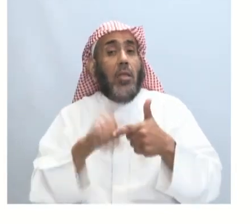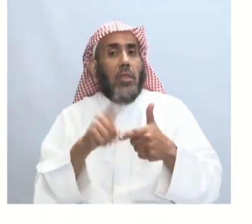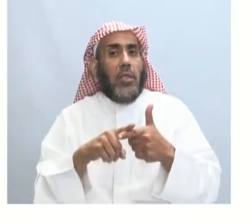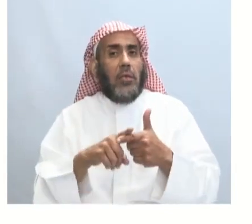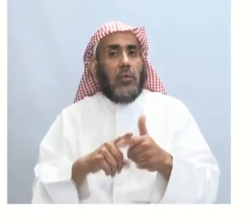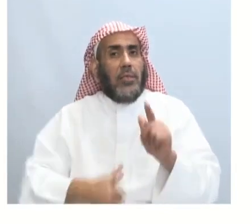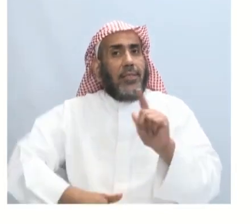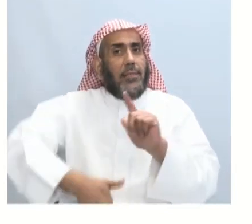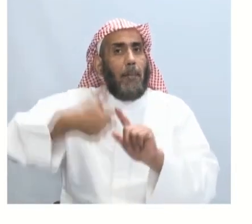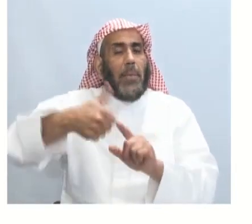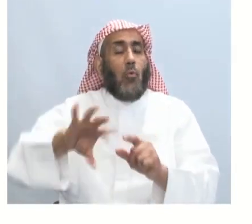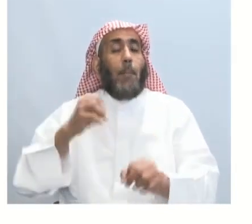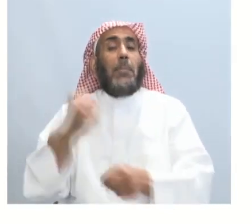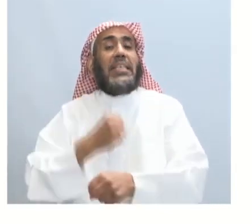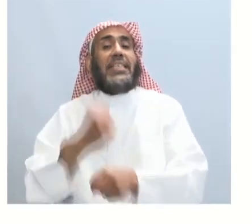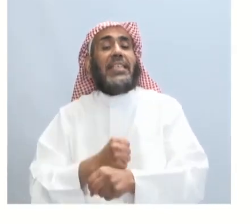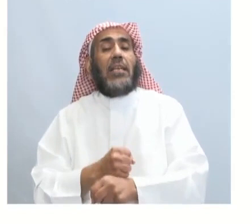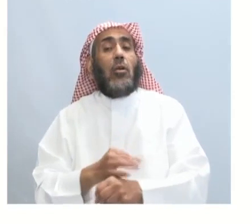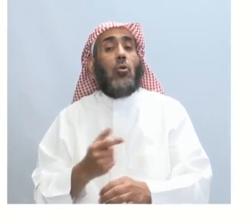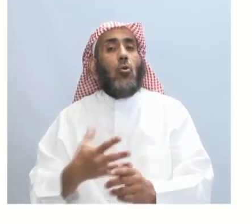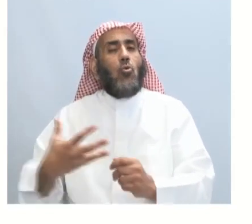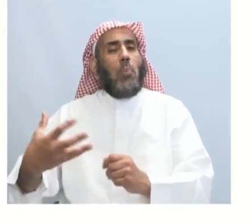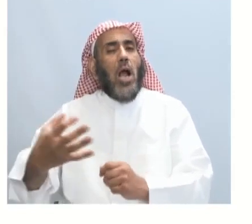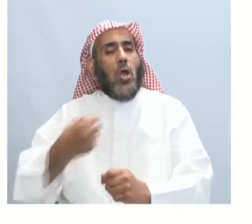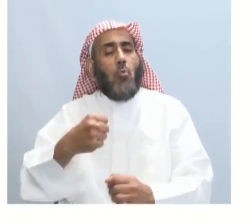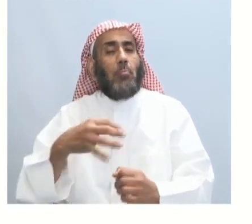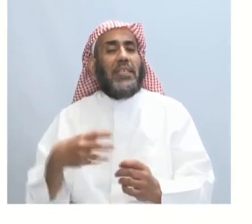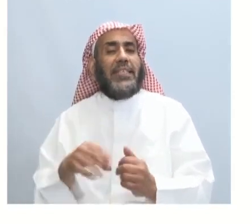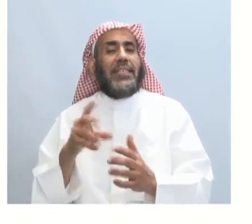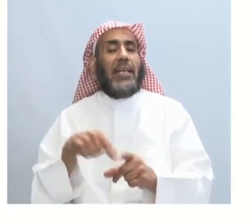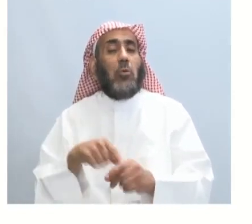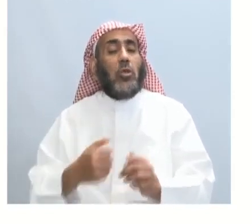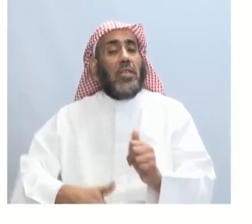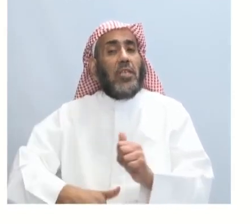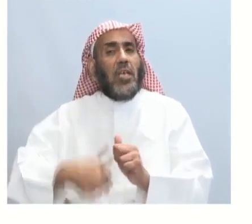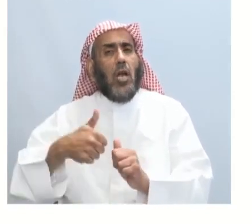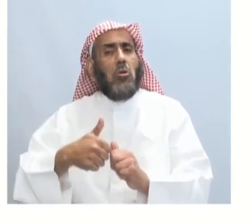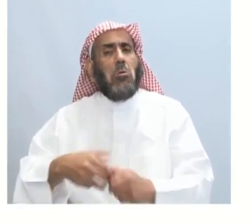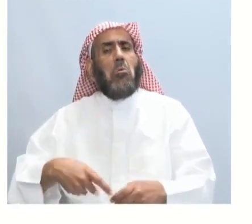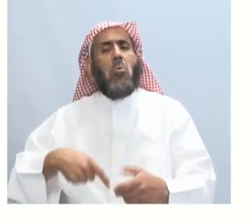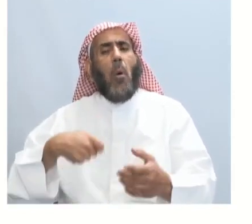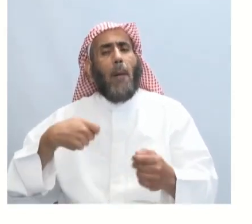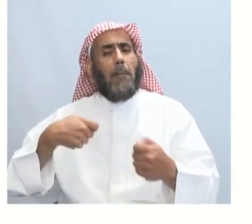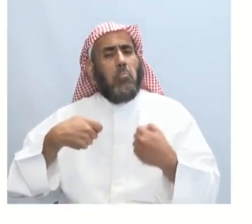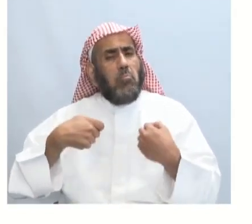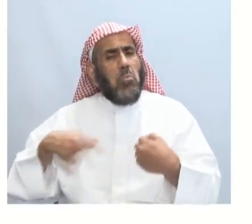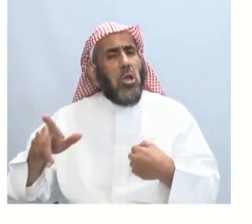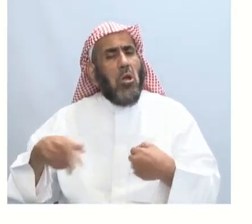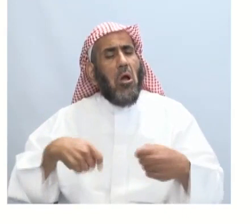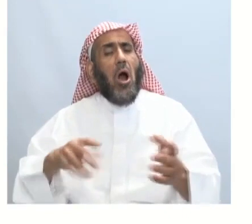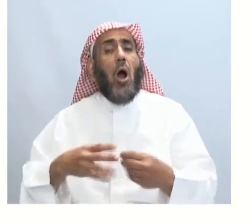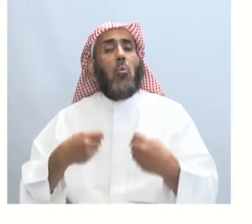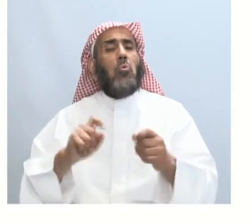تمكينه من استغلاله ومعنى انه يمكنه من استغلاله بان يستطيع ان يبيعه او يؤجره او